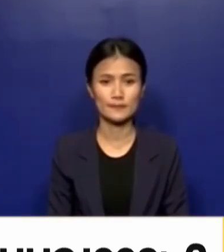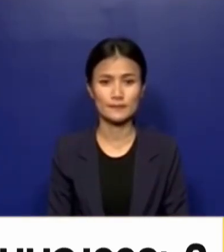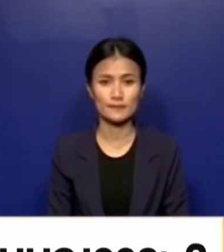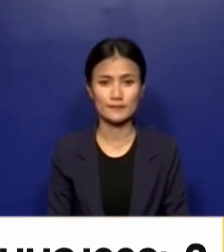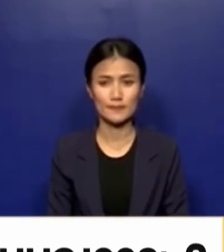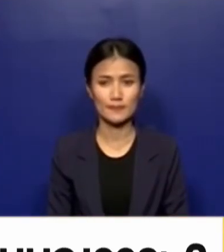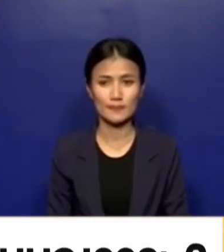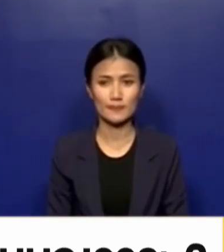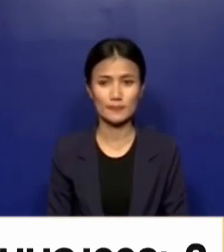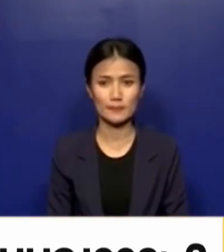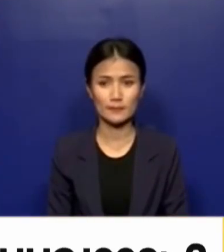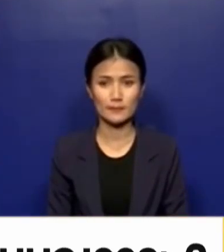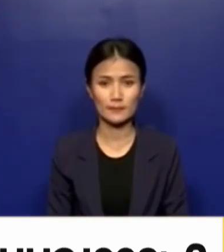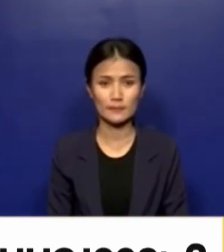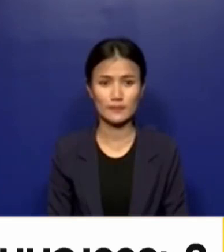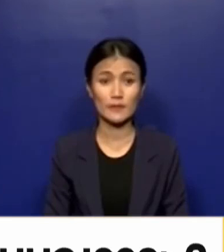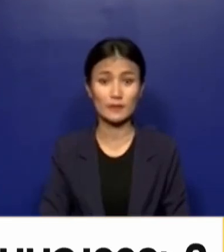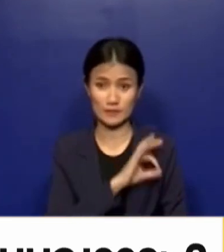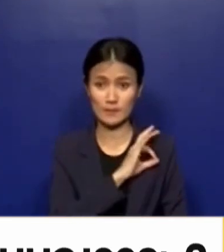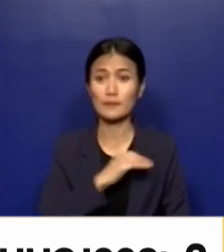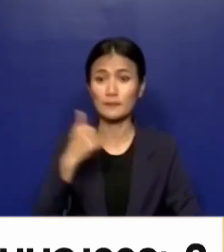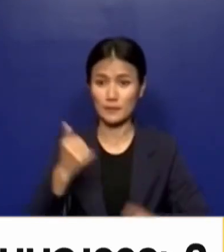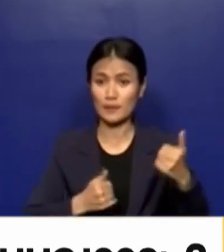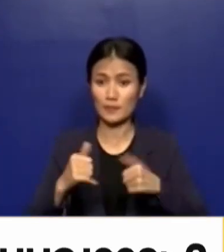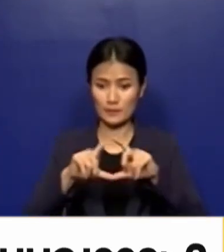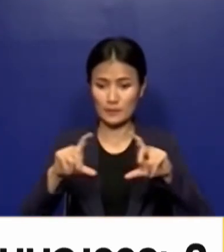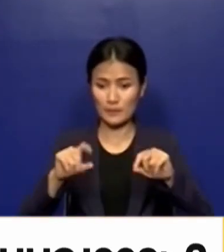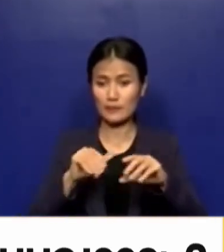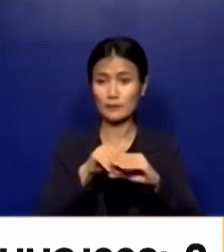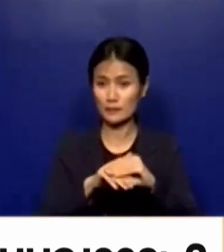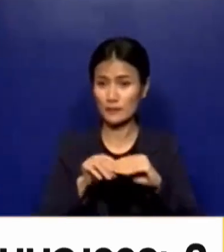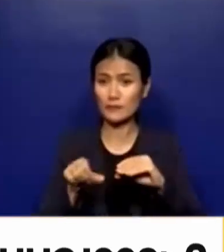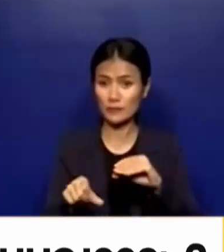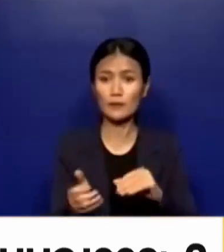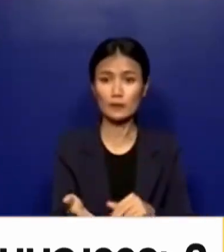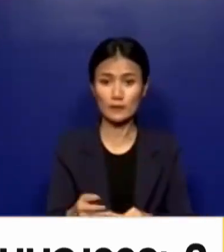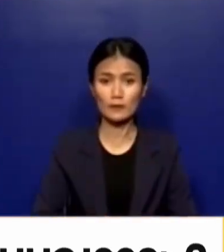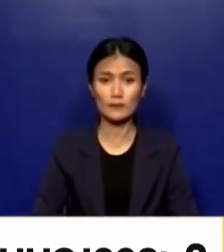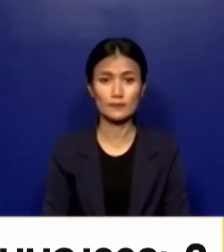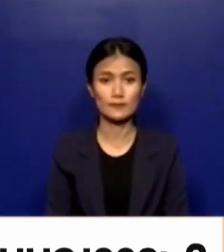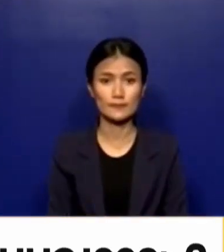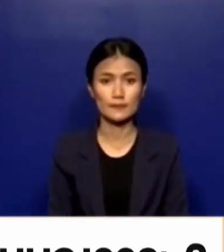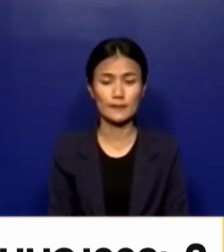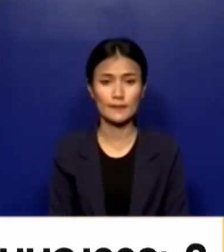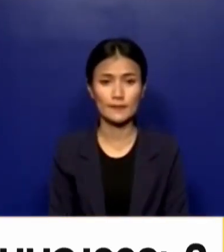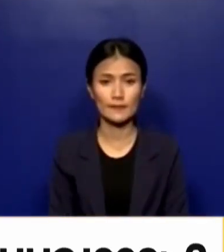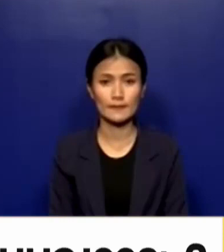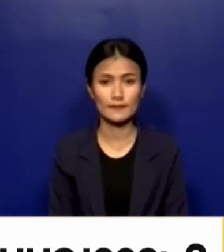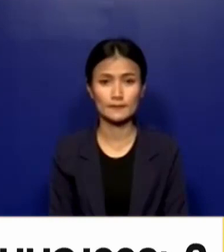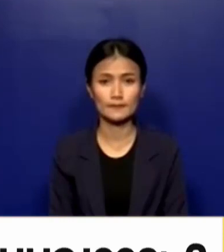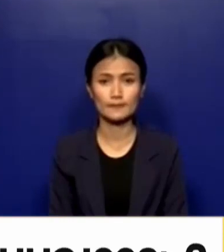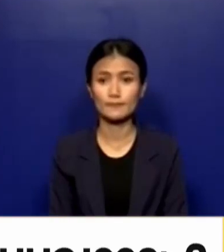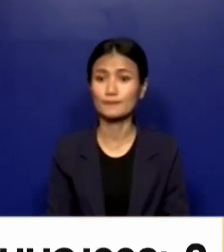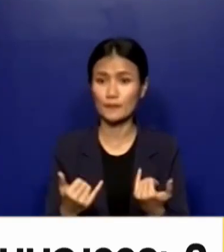ฉบับนี้ผ่านไปสู่กระบวนการที่ควรจะเป็นการเปิดประชุมสภาสมัยวิสามัญที่จะเกิดขึ้นวันพรุ่งนี้จึงอยากเห็นพรรคการเมืองทุกพรรค